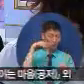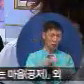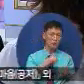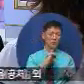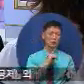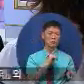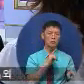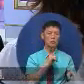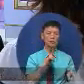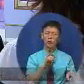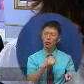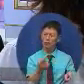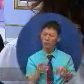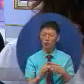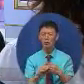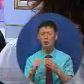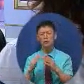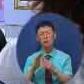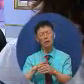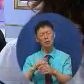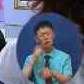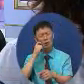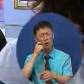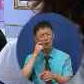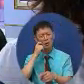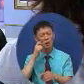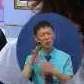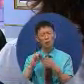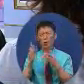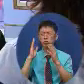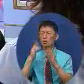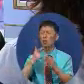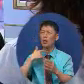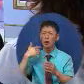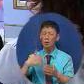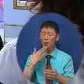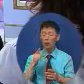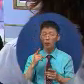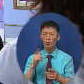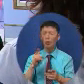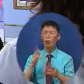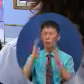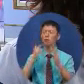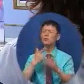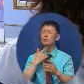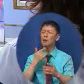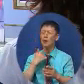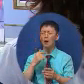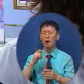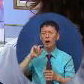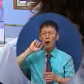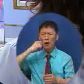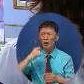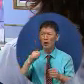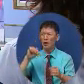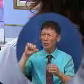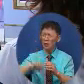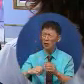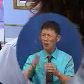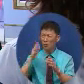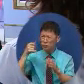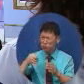거예요. 그런데 어떤 이유에서는 가정에서 그게 잘안 됐거나 공부를 안 해본 사람은 없어요. 했는데 안 되기 때문에 그